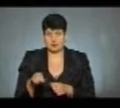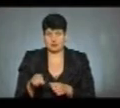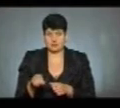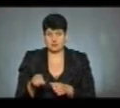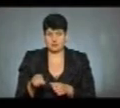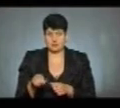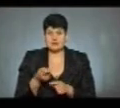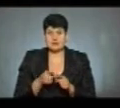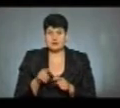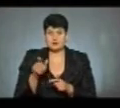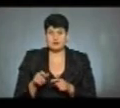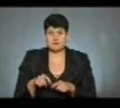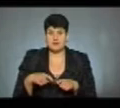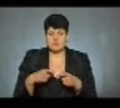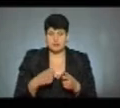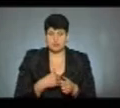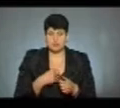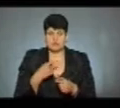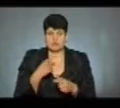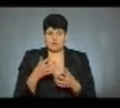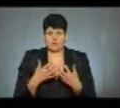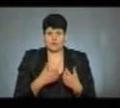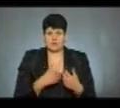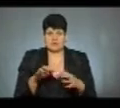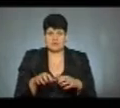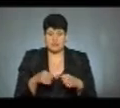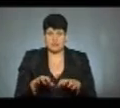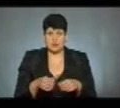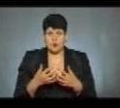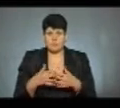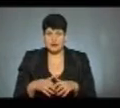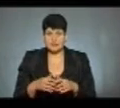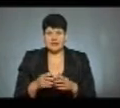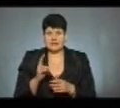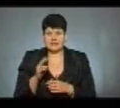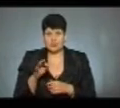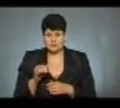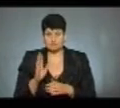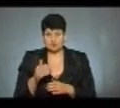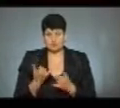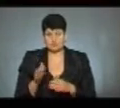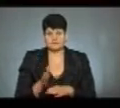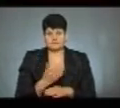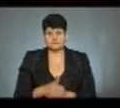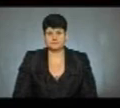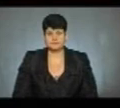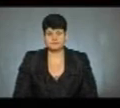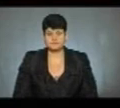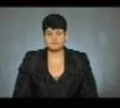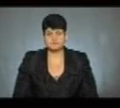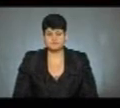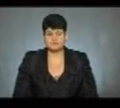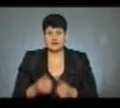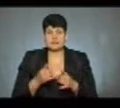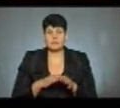Главна особа прибігла і сказала, що він хоче забрати обладнання. Ну, нехай забирає обладнання, але кіоск буде сьогодні демонтований. Для